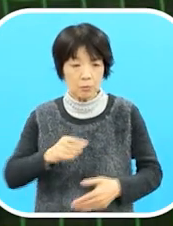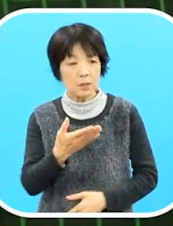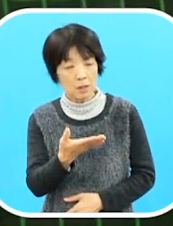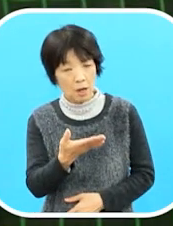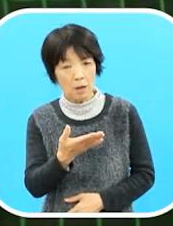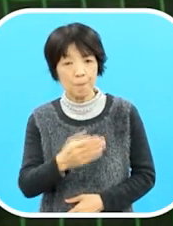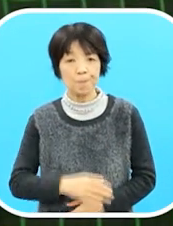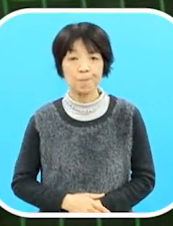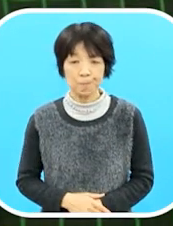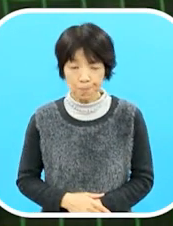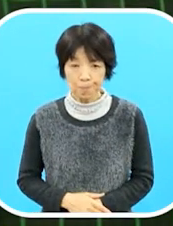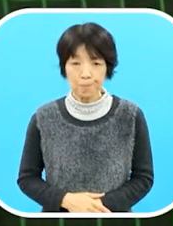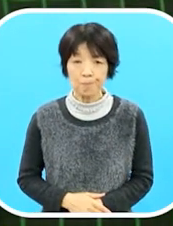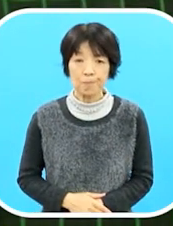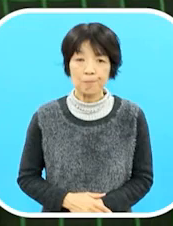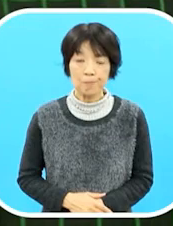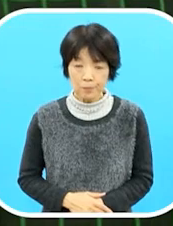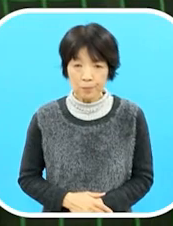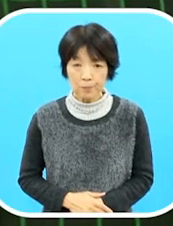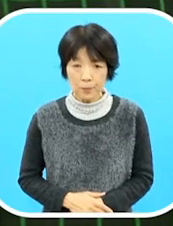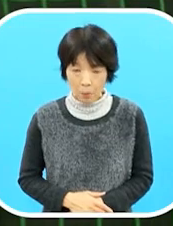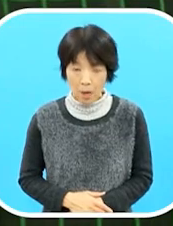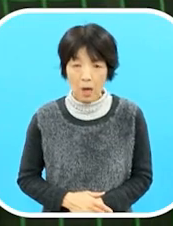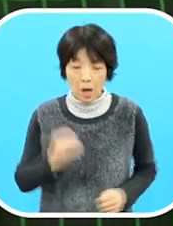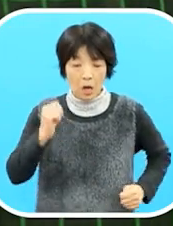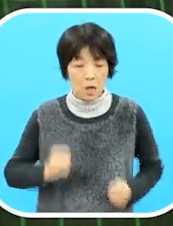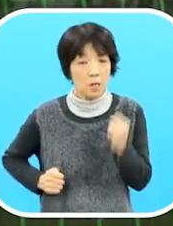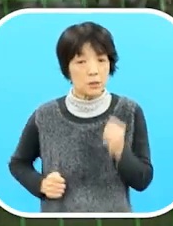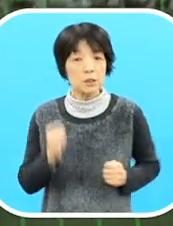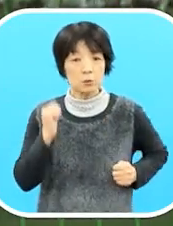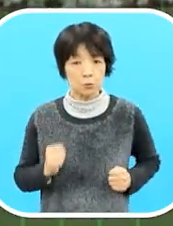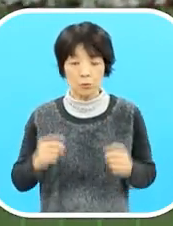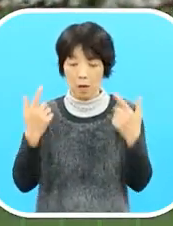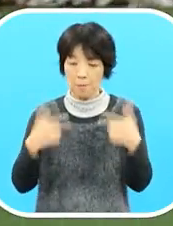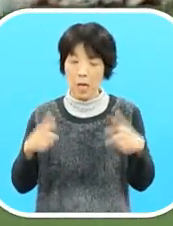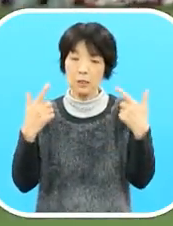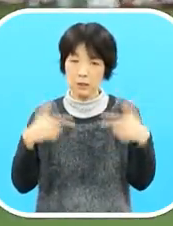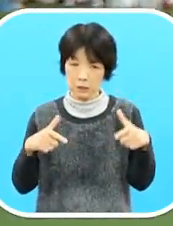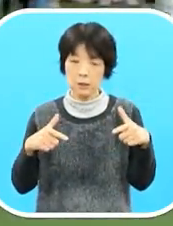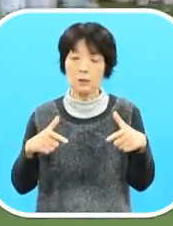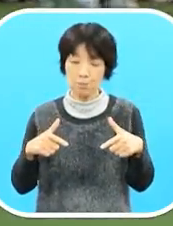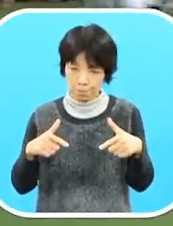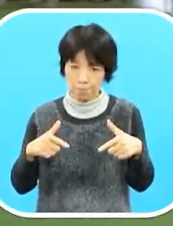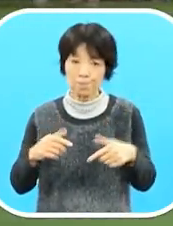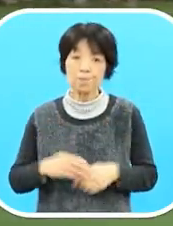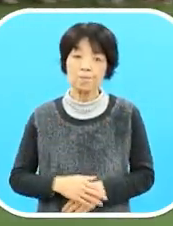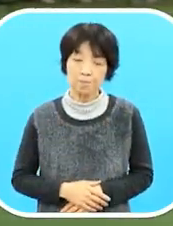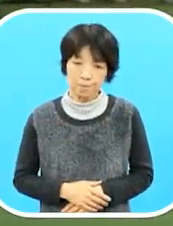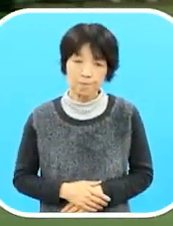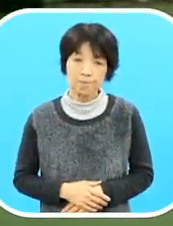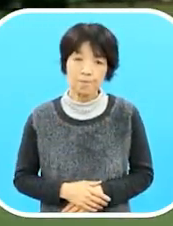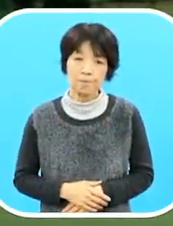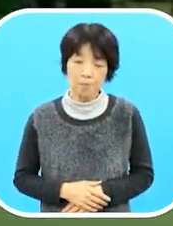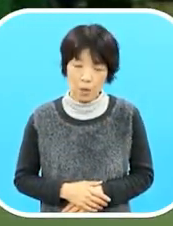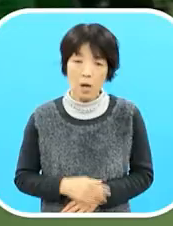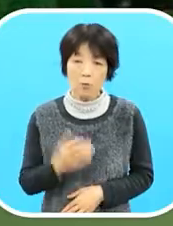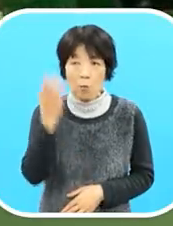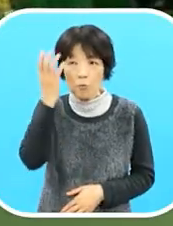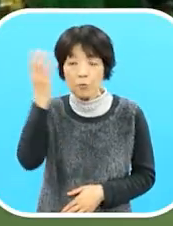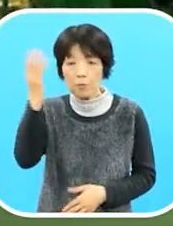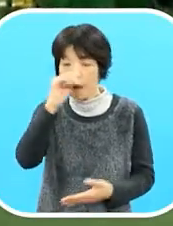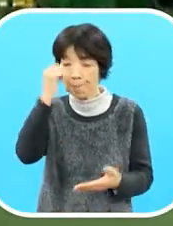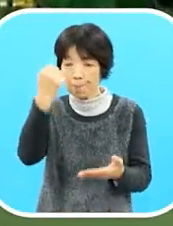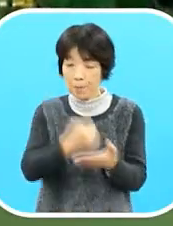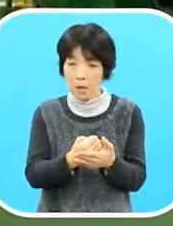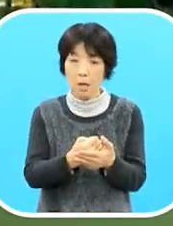努力をしてきました？ 自分は本当にランニングはほぼ毎日やっていて、その夢を叶える